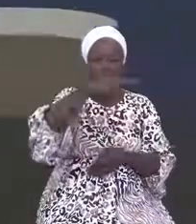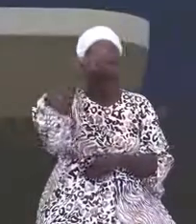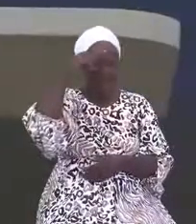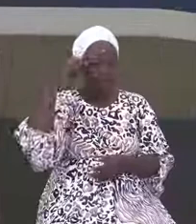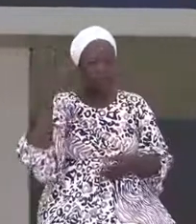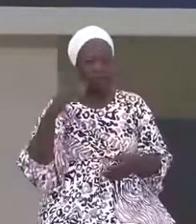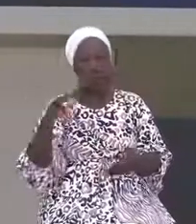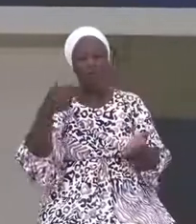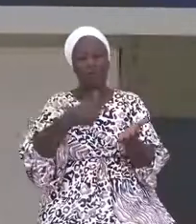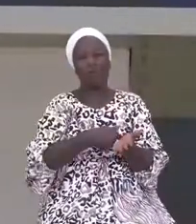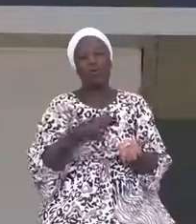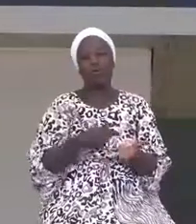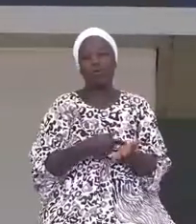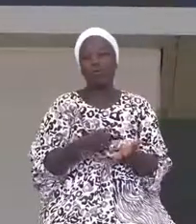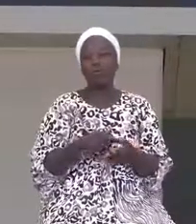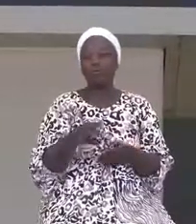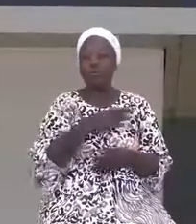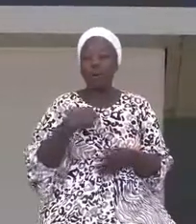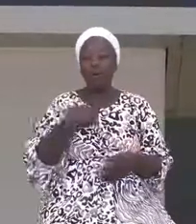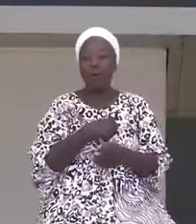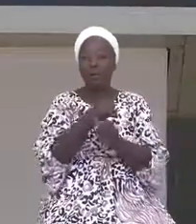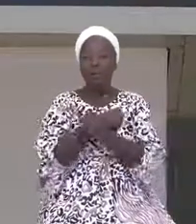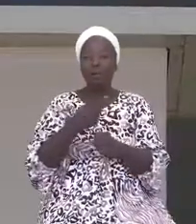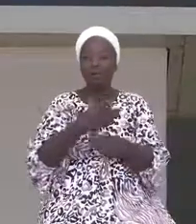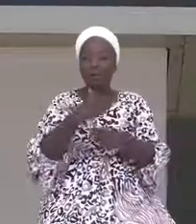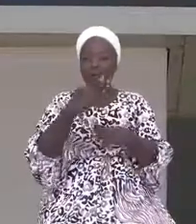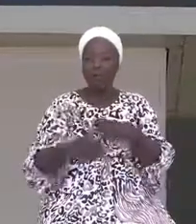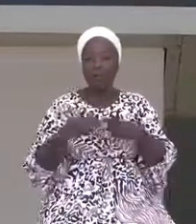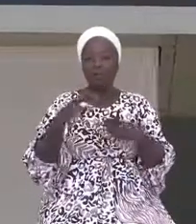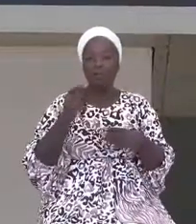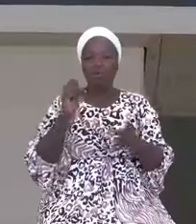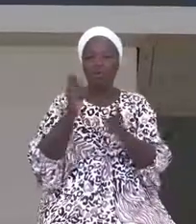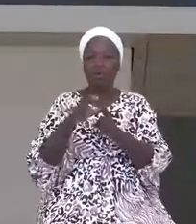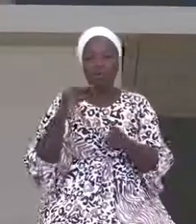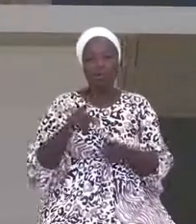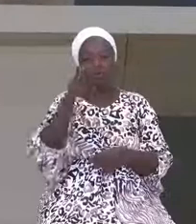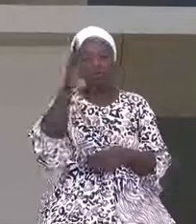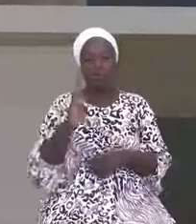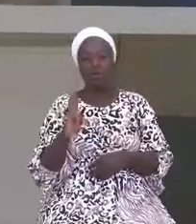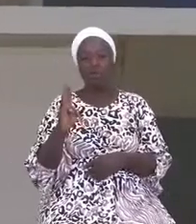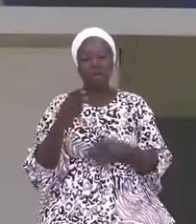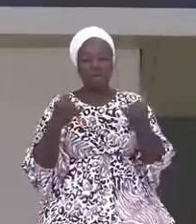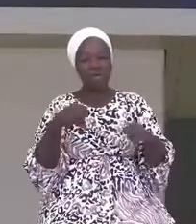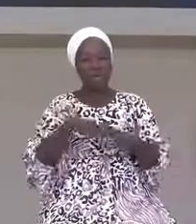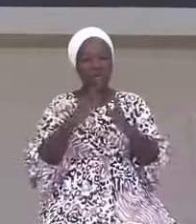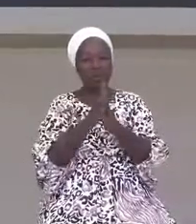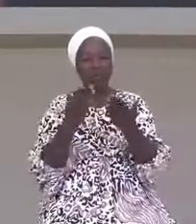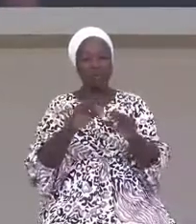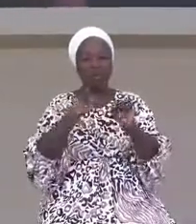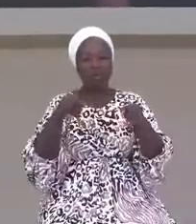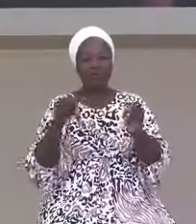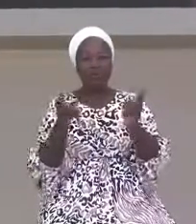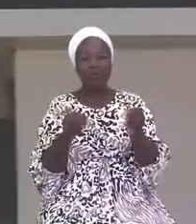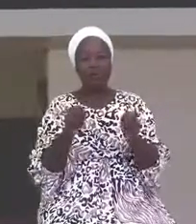de l'Évangile, pour la cause de l'Évangile, et nous aimons la totalité de la parole de Dieu. Voyons Jean chapitre